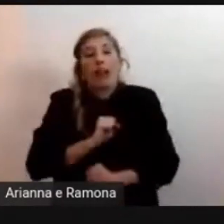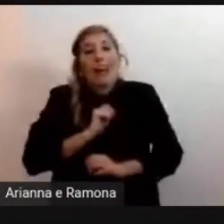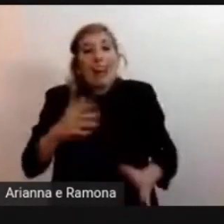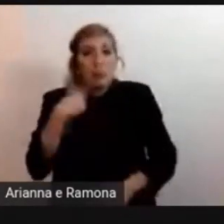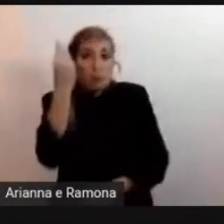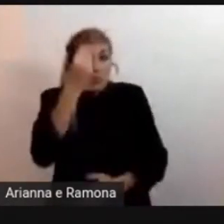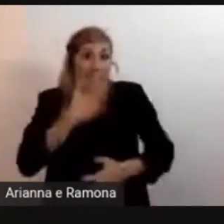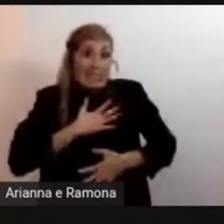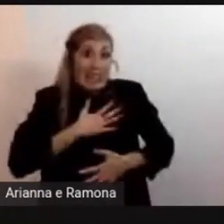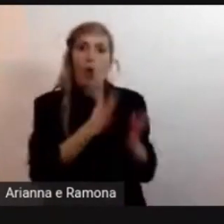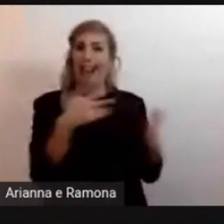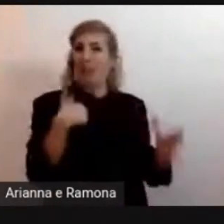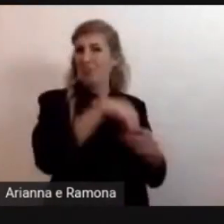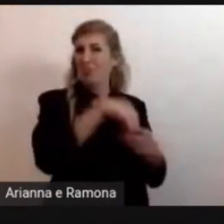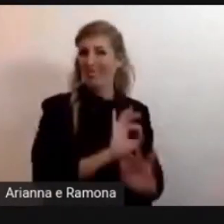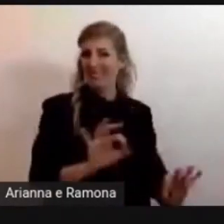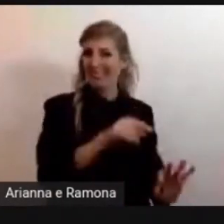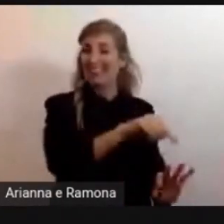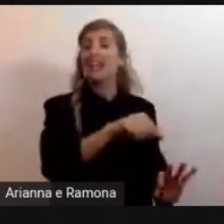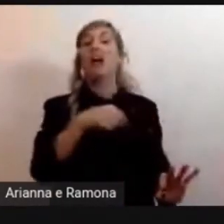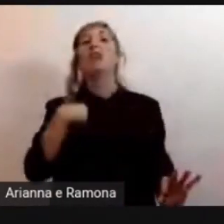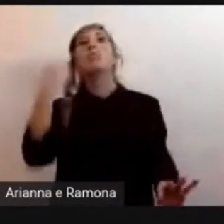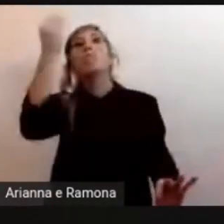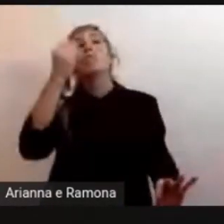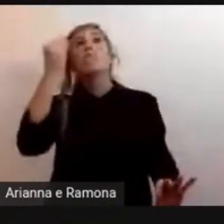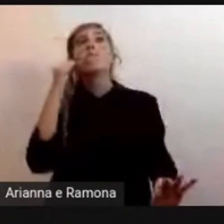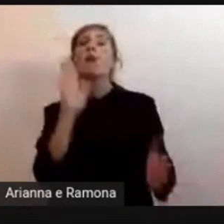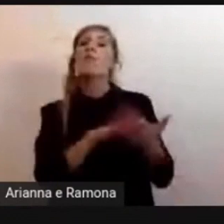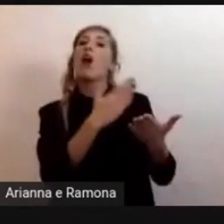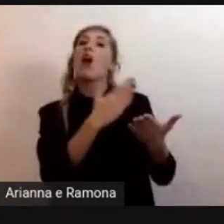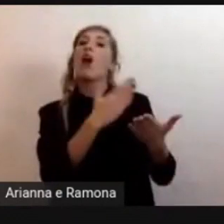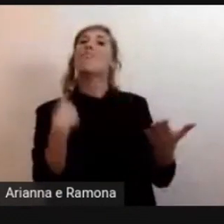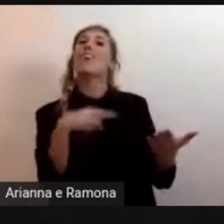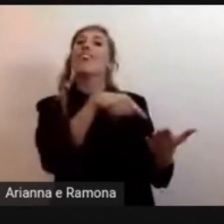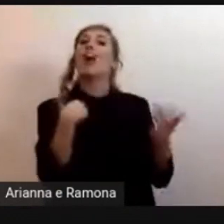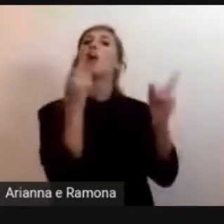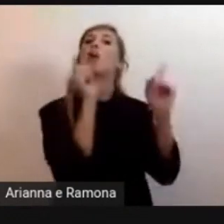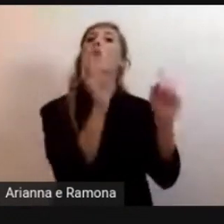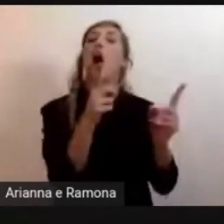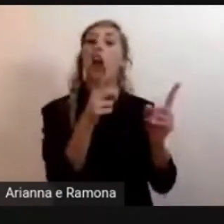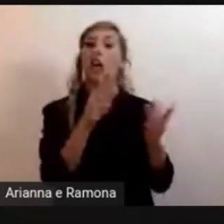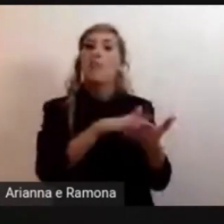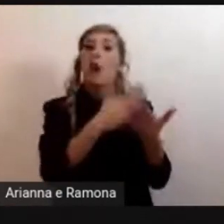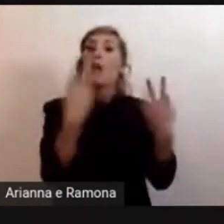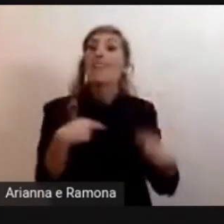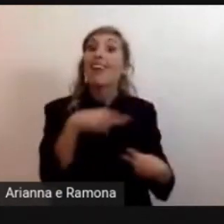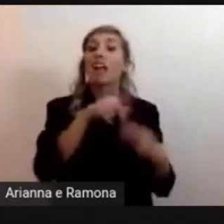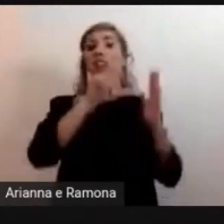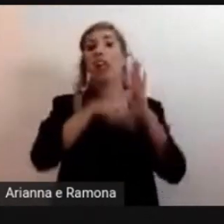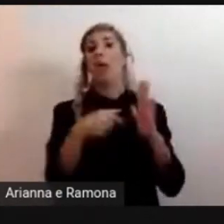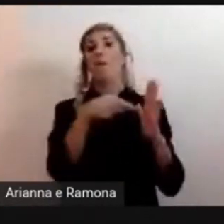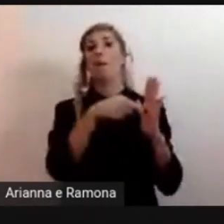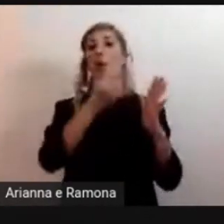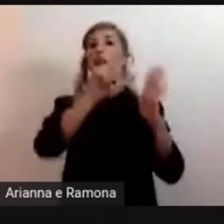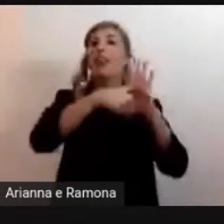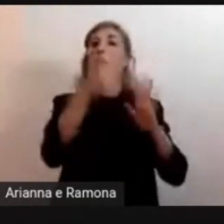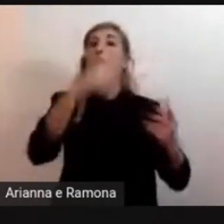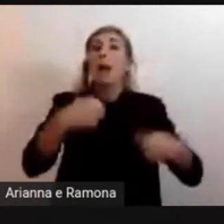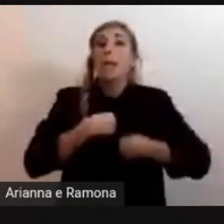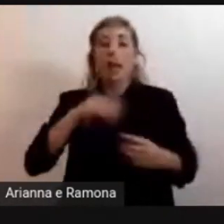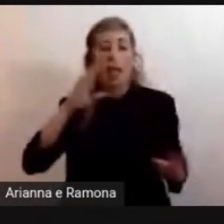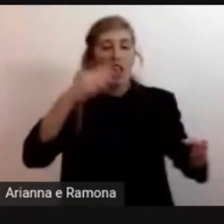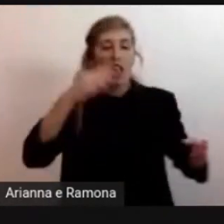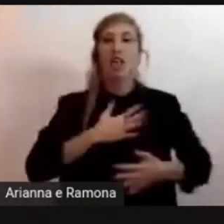libro il vero valore della vita è il tempo atteso che diverte stesso